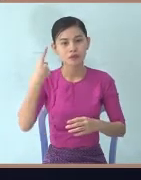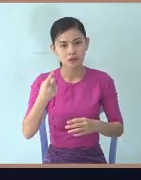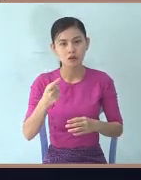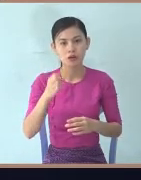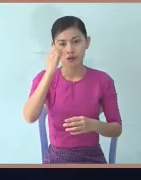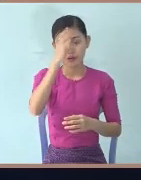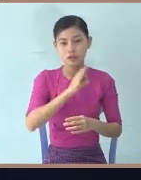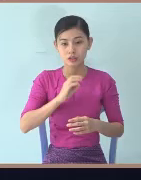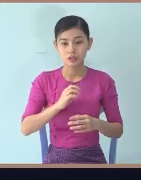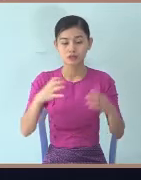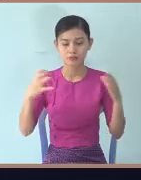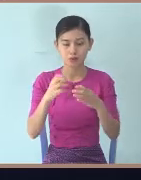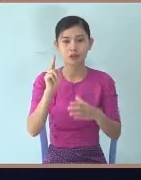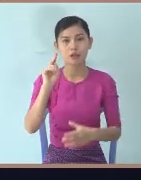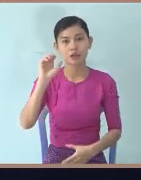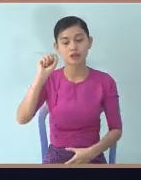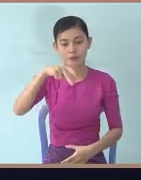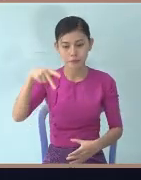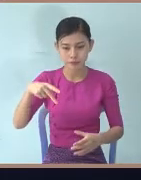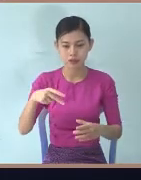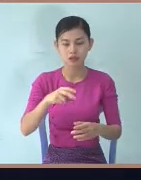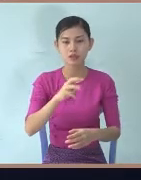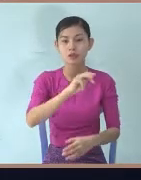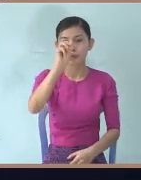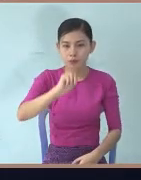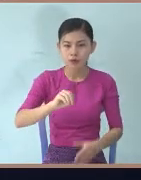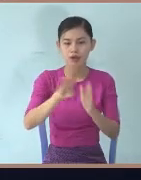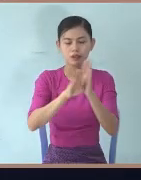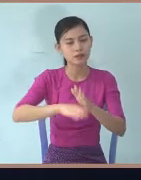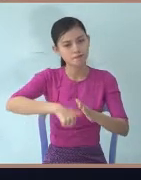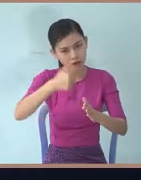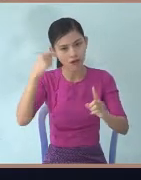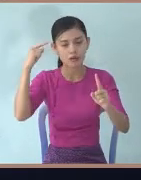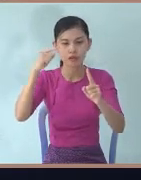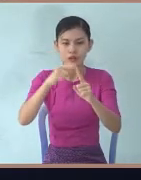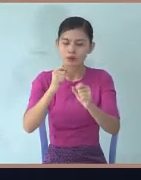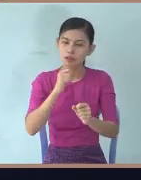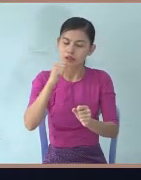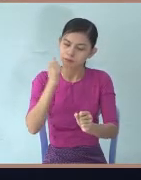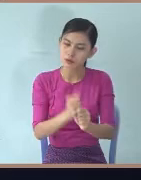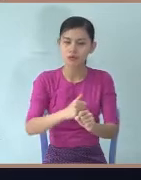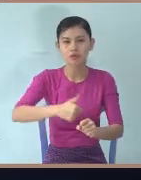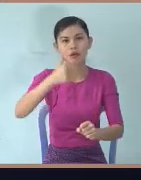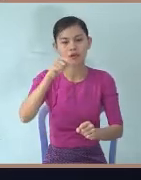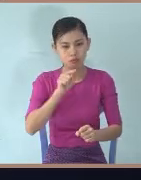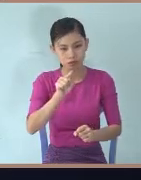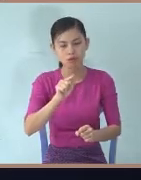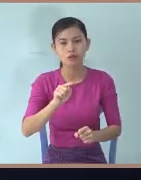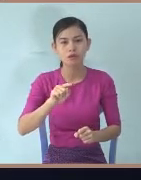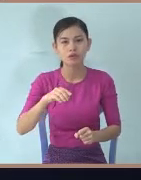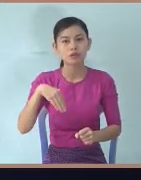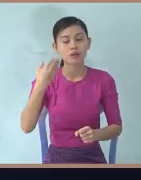ချက်ဖြစ်ပါတယ်နောက်တစ်ချက်ကတော့ကချင်းပြည်နယ်ပြည်သူပါတီမှာဒီလိုမျိုးမူဝါဒကောင်းတွေဒီလိုမျိုးရည်ရွယ်ချက်ကောင်းတွေရှိတဲ့အတွက်ကြောင့်မို့လူငယ်